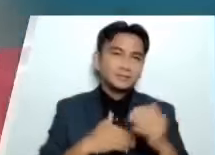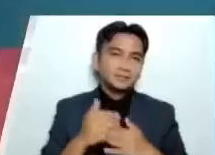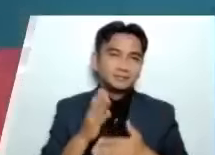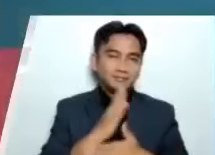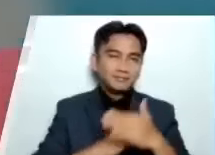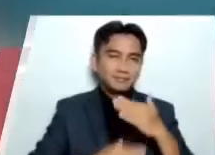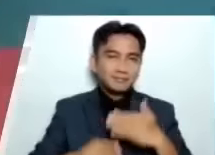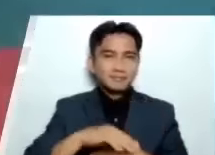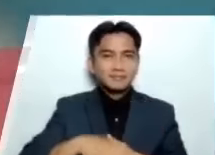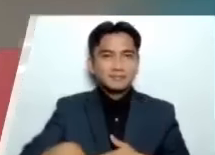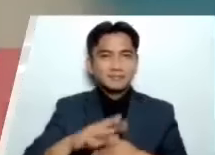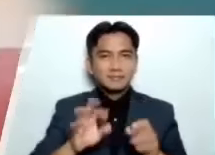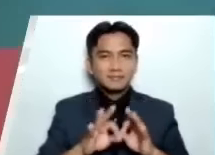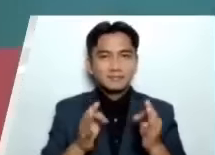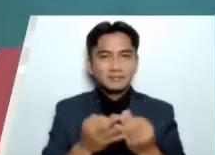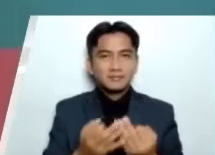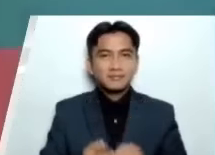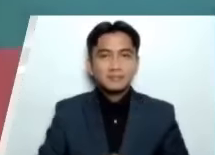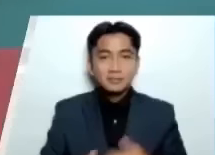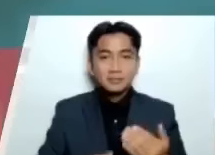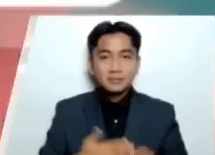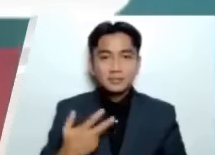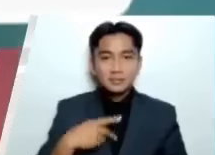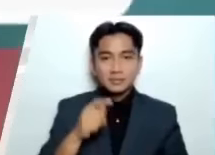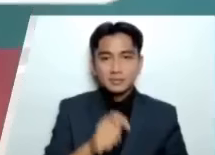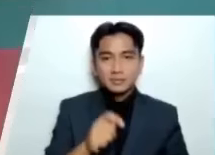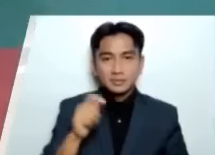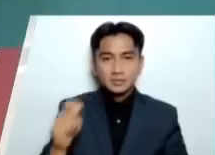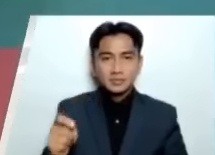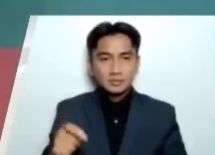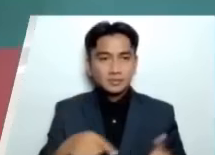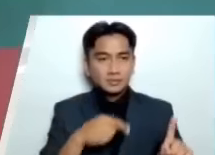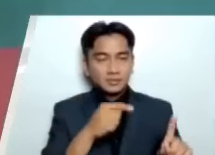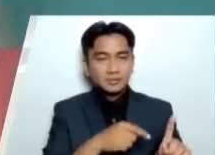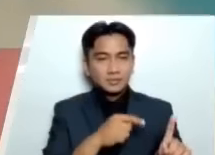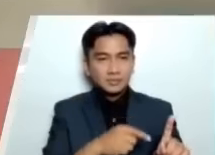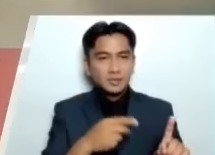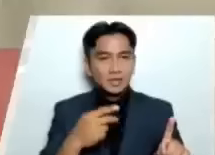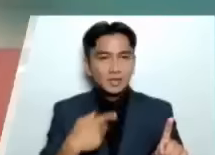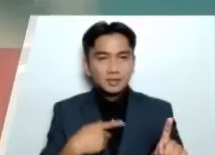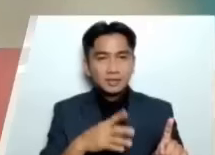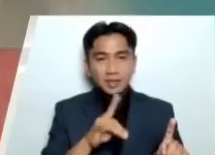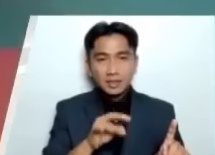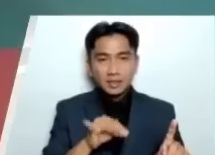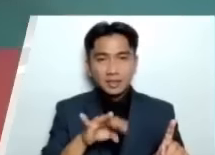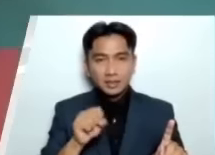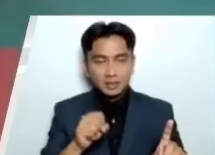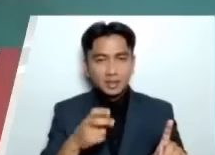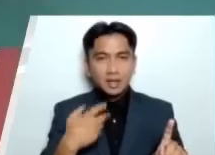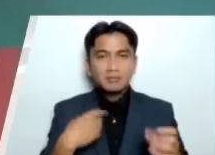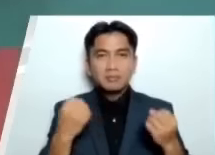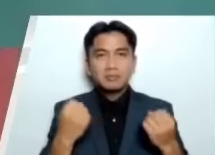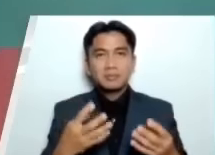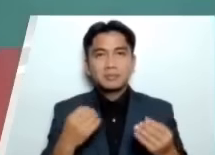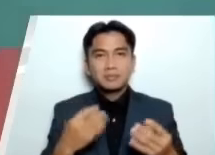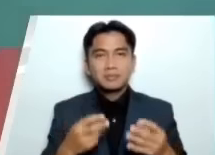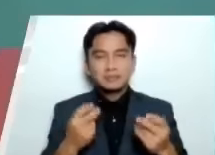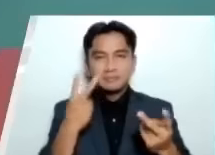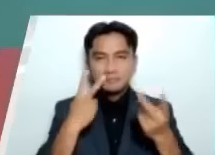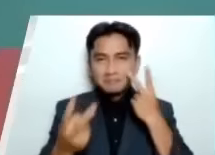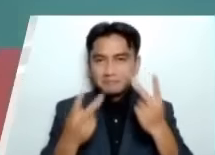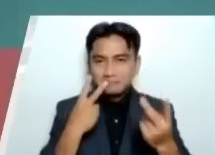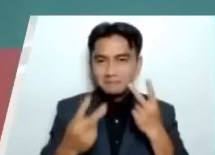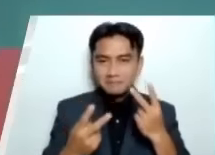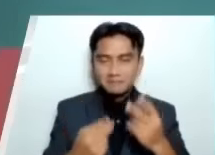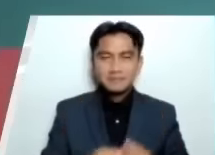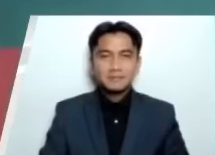Another TikTok entry ni Dennis Trillo. Bago makatakas ang mga bihag, umani ng million-million views.